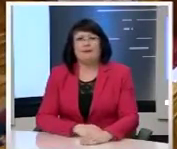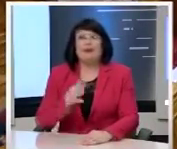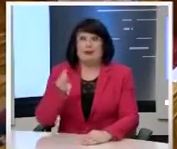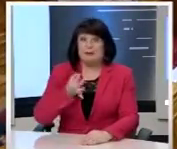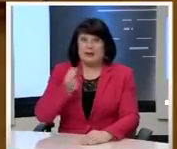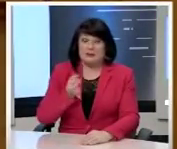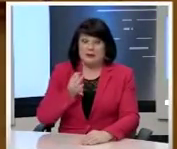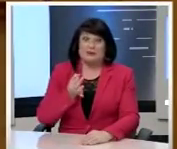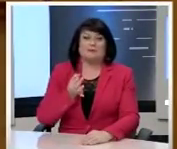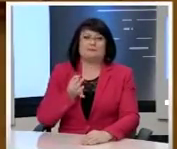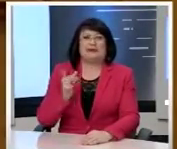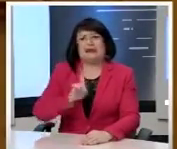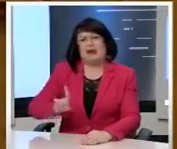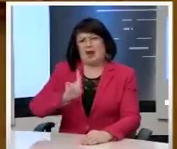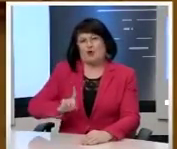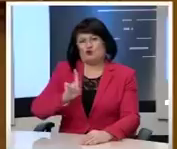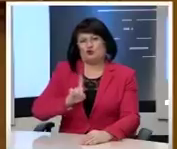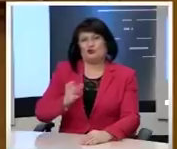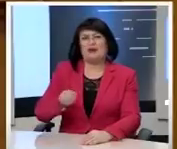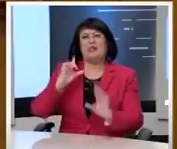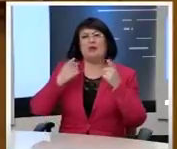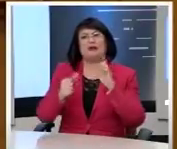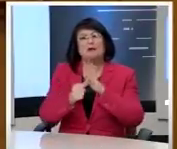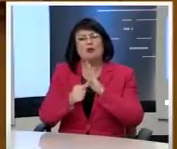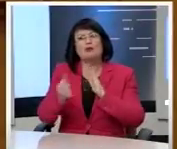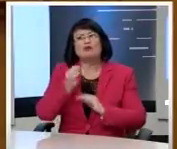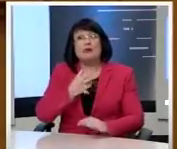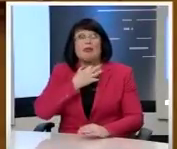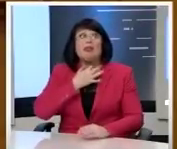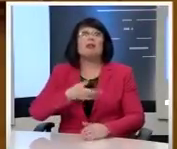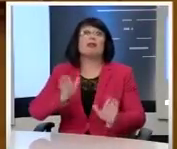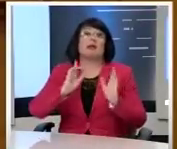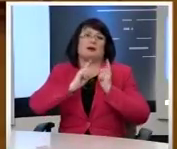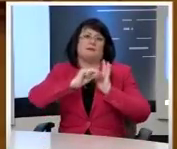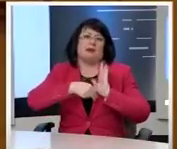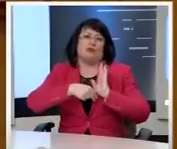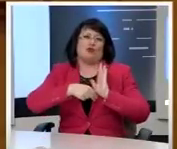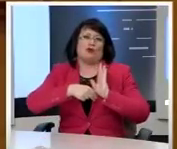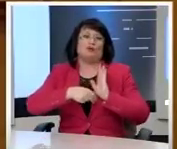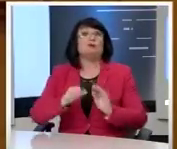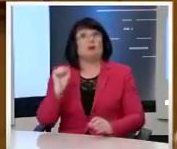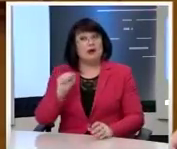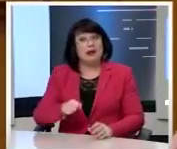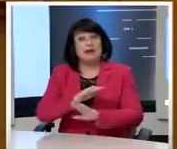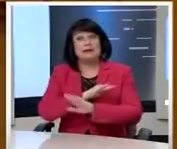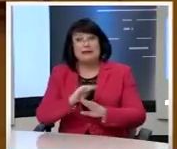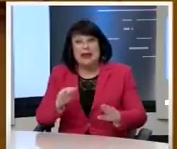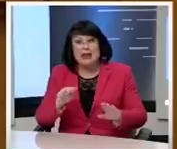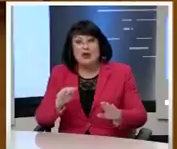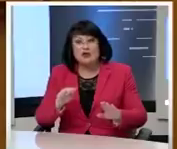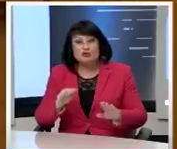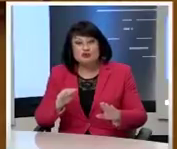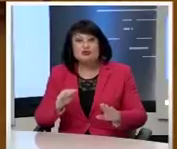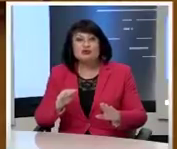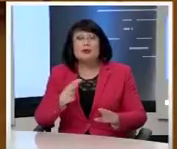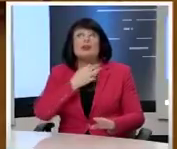Μίλησε ο αρχηγός της αξιωματικής αντιπολίτευσης για αχρίαστο μνημόνιο. Ότι λέει ναι, τελειώνει το μνημόνιο, αλλά αυτό το μνημόνιο